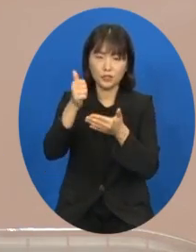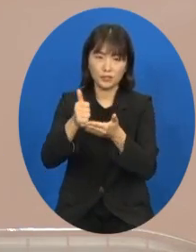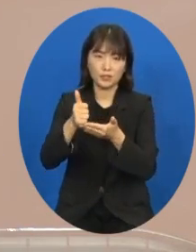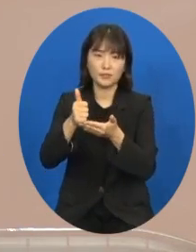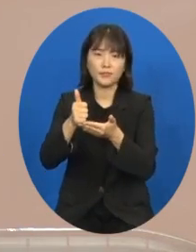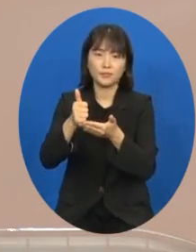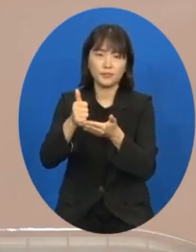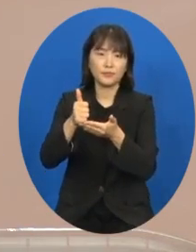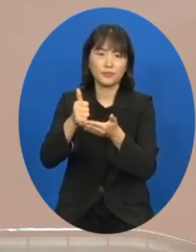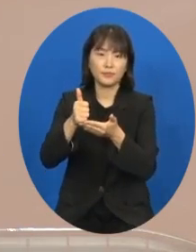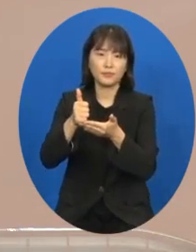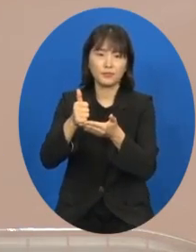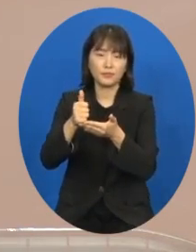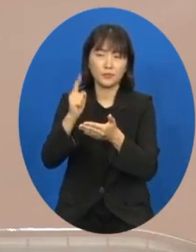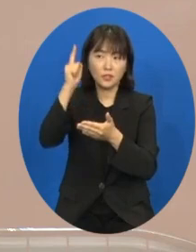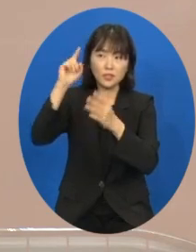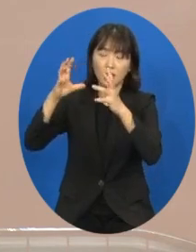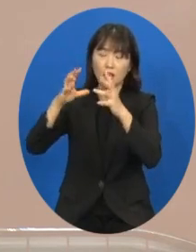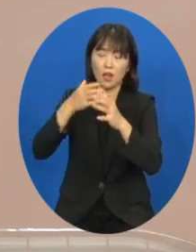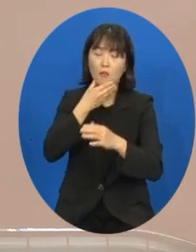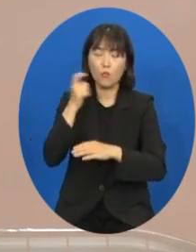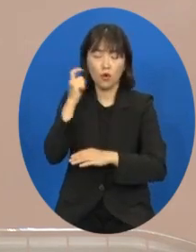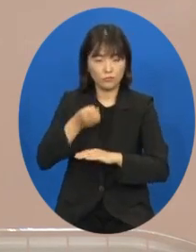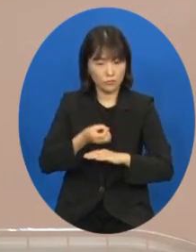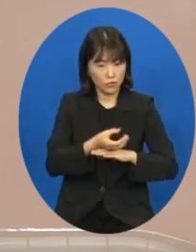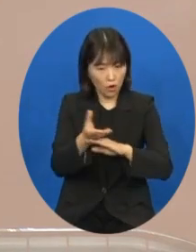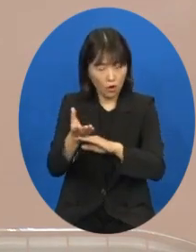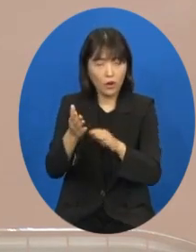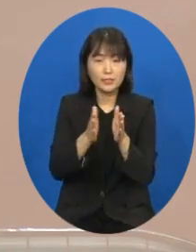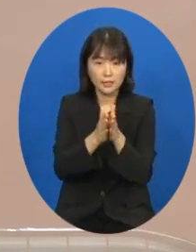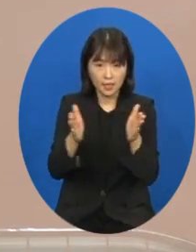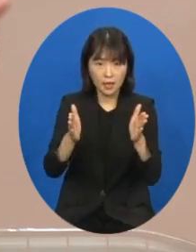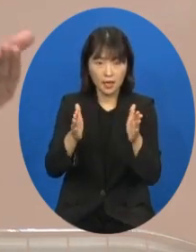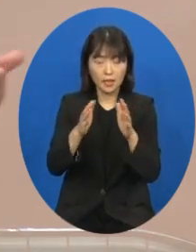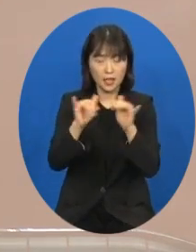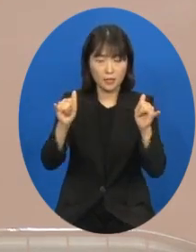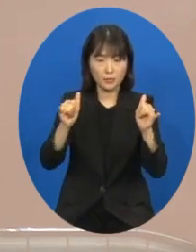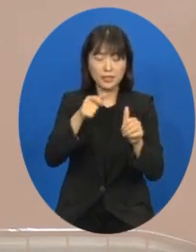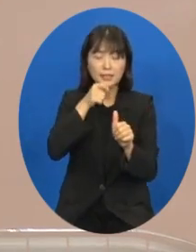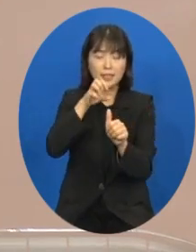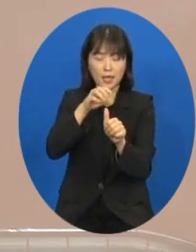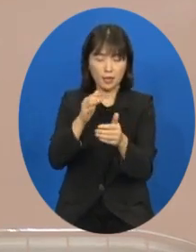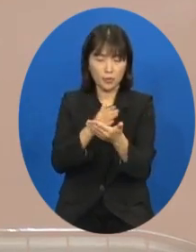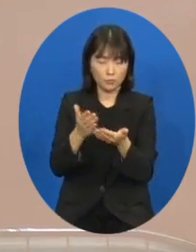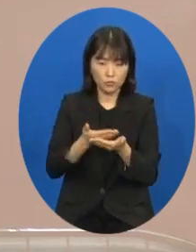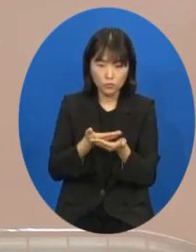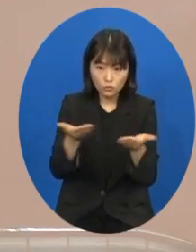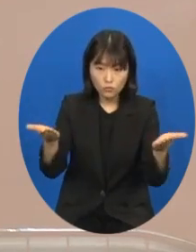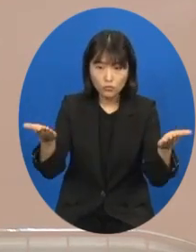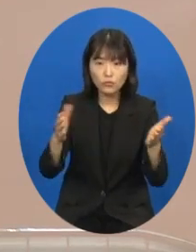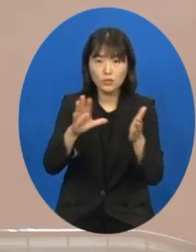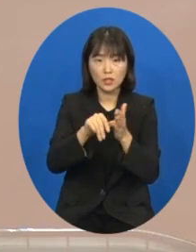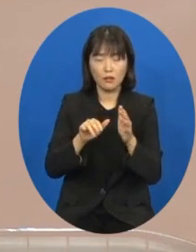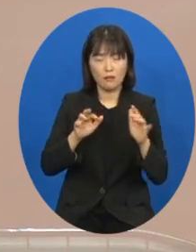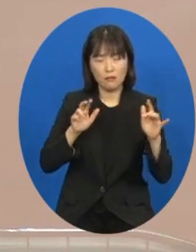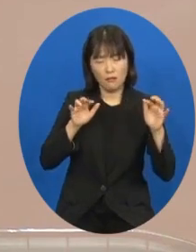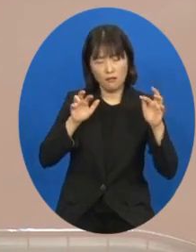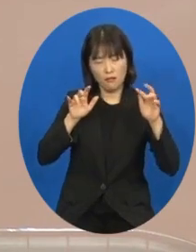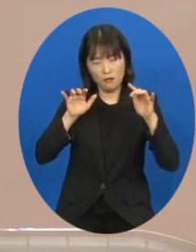예수님께서 이제 천국 복음을 전하시기 시작하시고 사람들에게 세례를 베풀게 되면서 많은